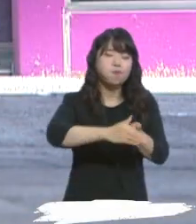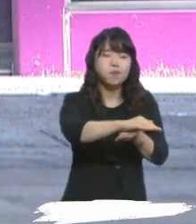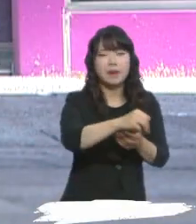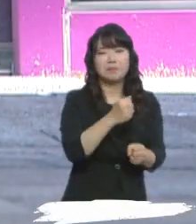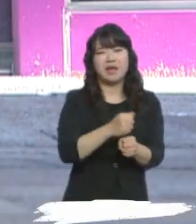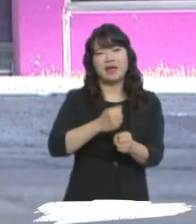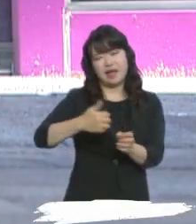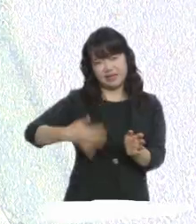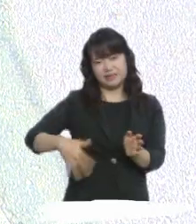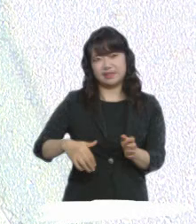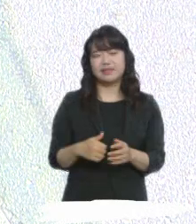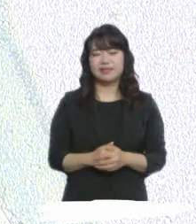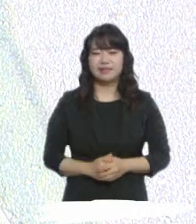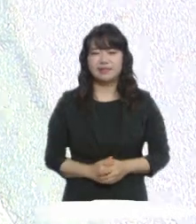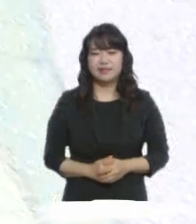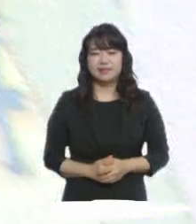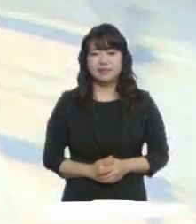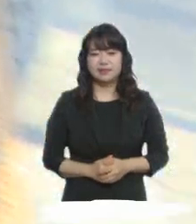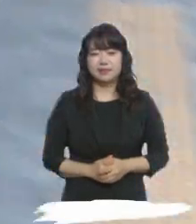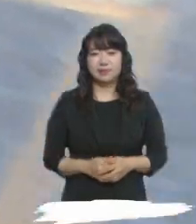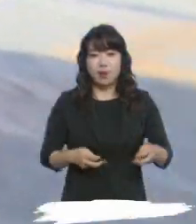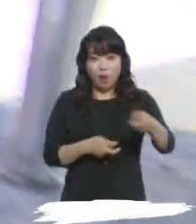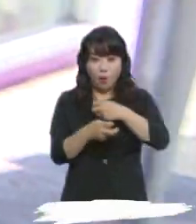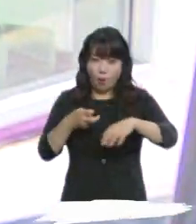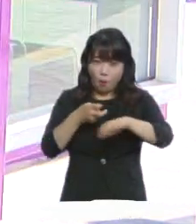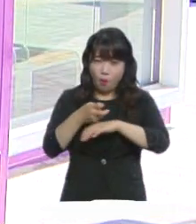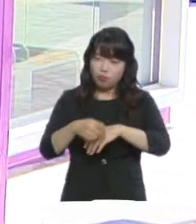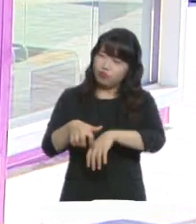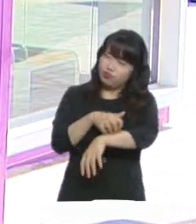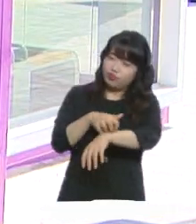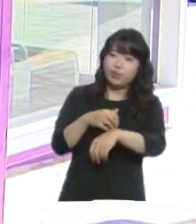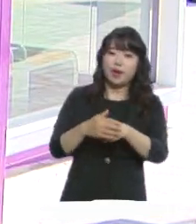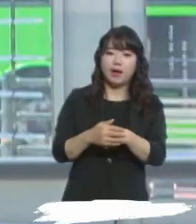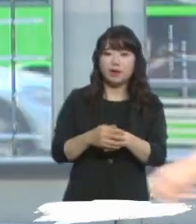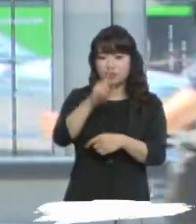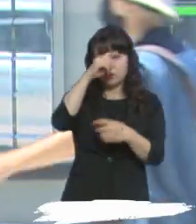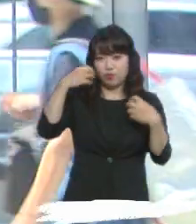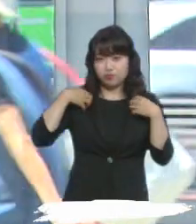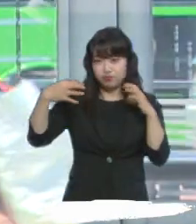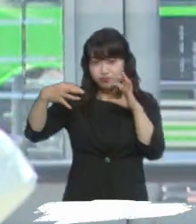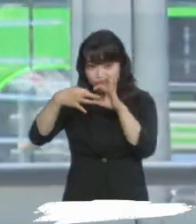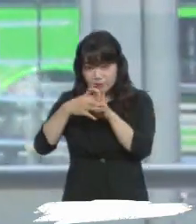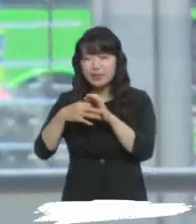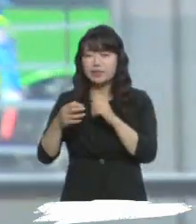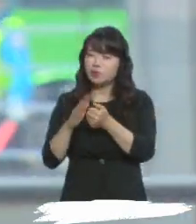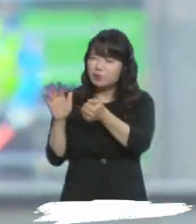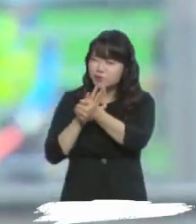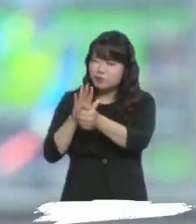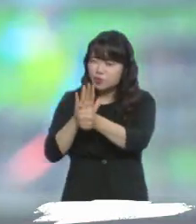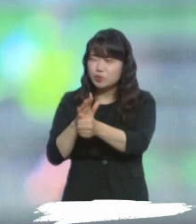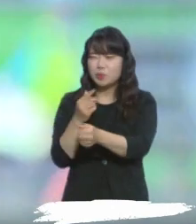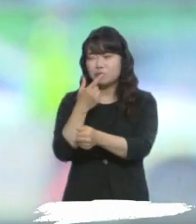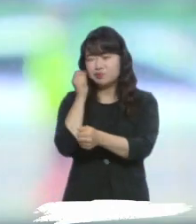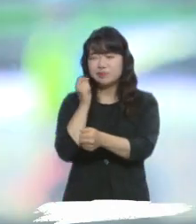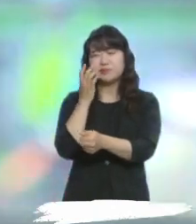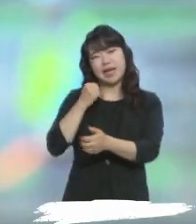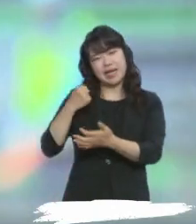않습니다. 교통 약자를 배려한 공공 디자인에 있어서는 아쉬움이 보이는